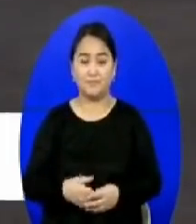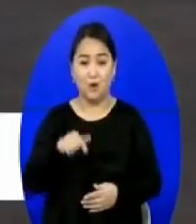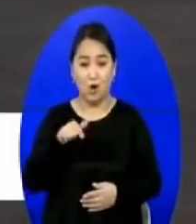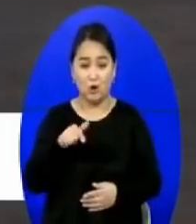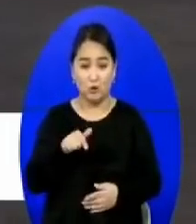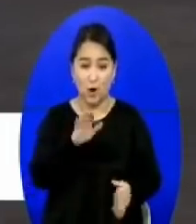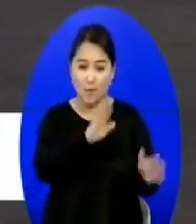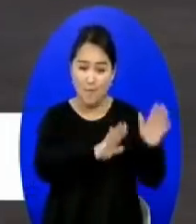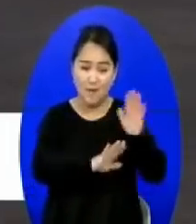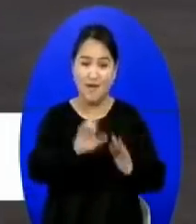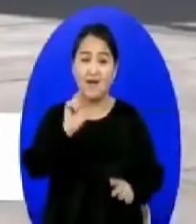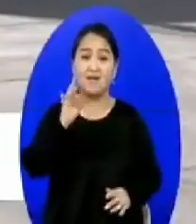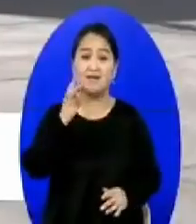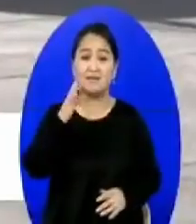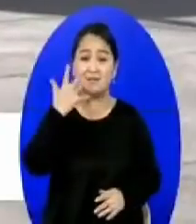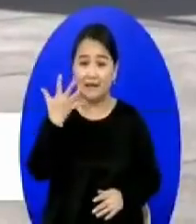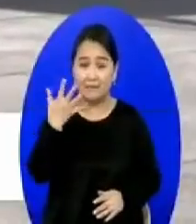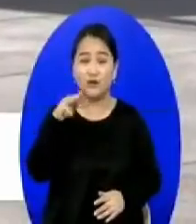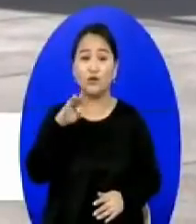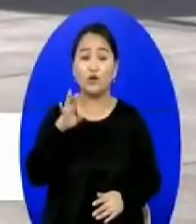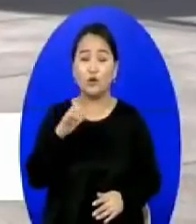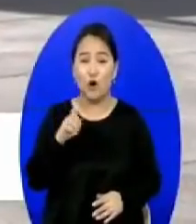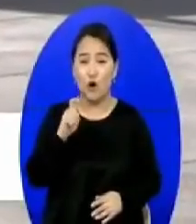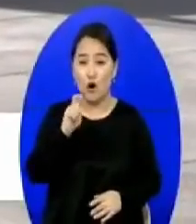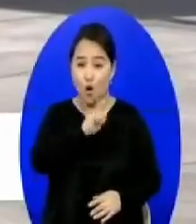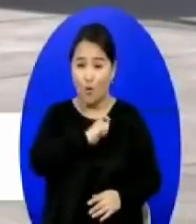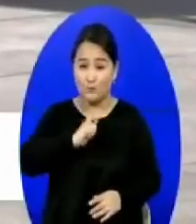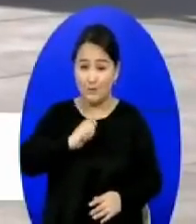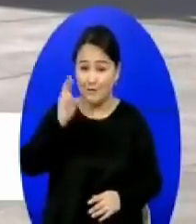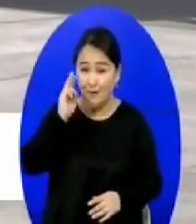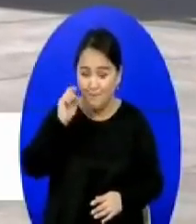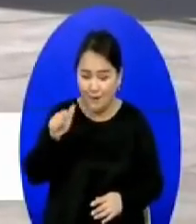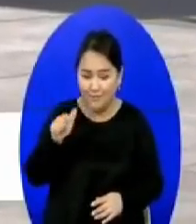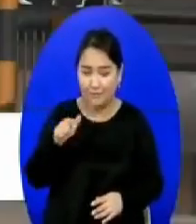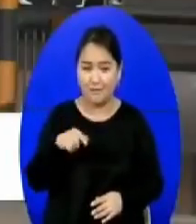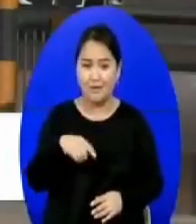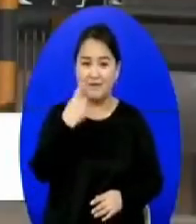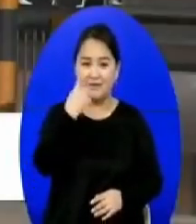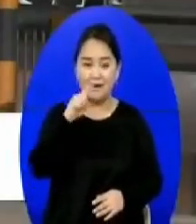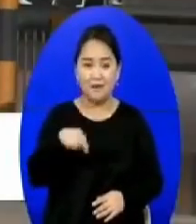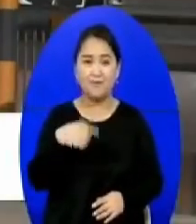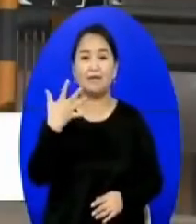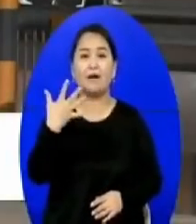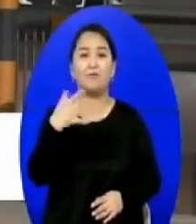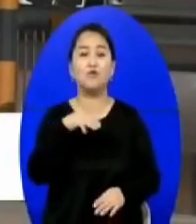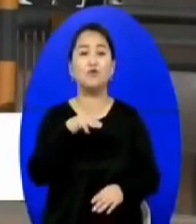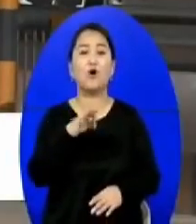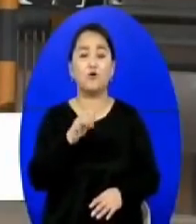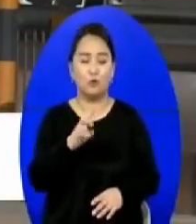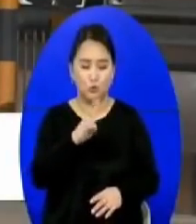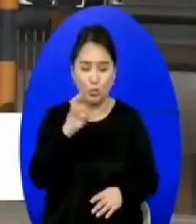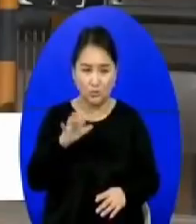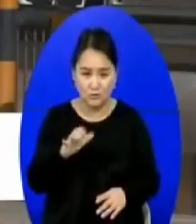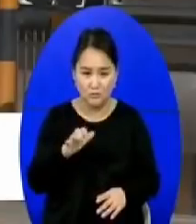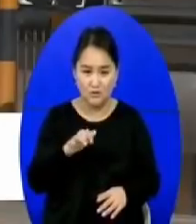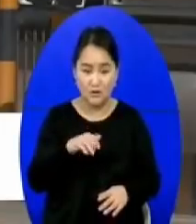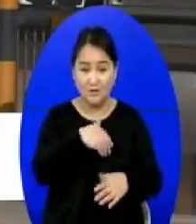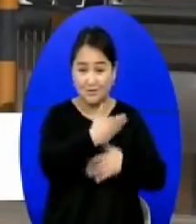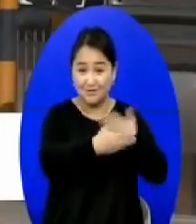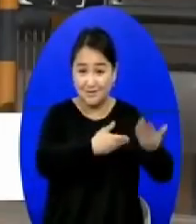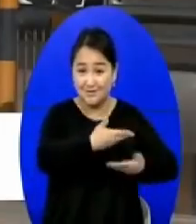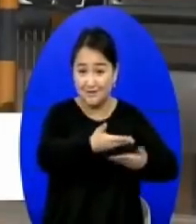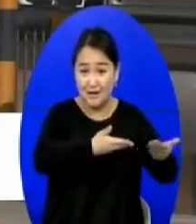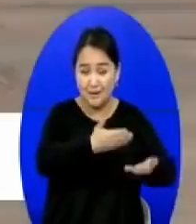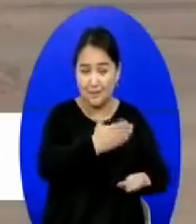Одоогийн байдлаар Эрдэнэс таван толгой хувьцаат компани 1.1 сая тонн орчим нүүрсийг цагаан хат болон бусад газар тээвэрлэн борлуулад байгаа юм байна. 15-нд хилийн